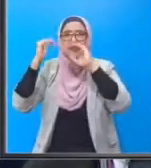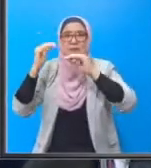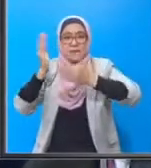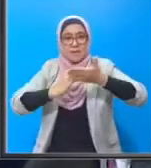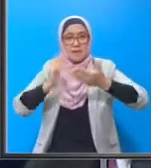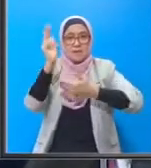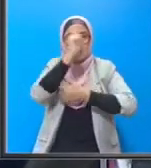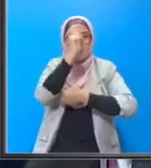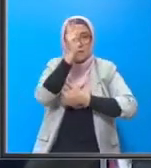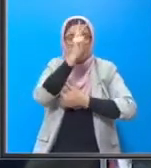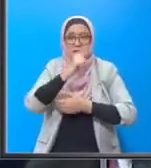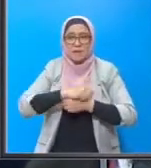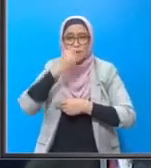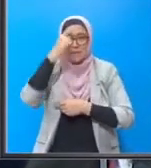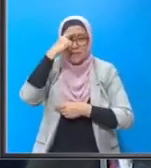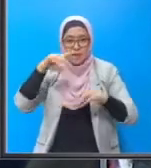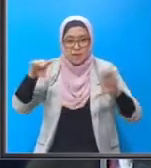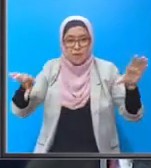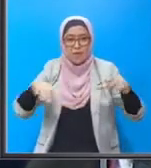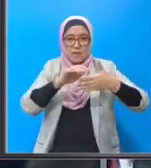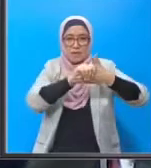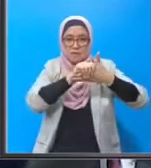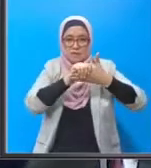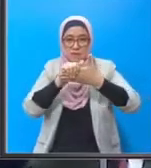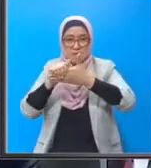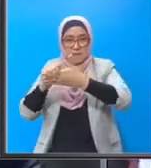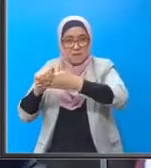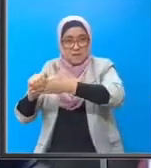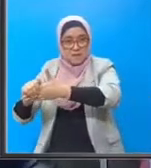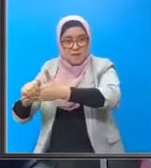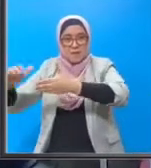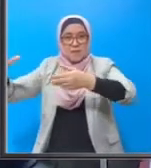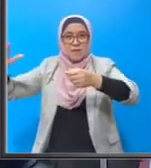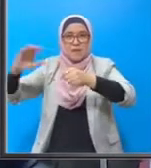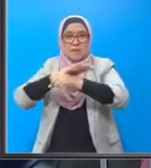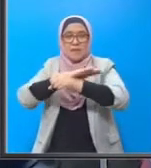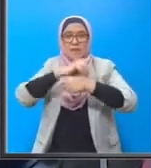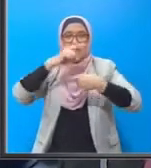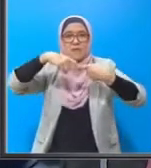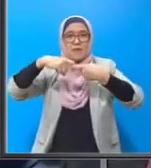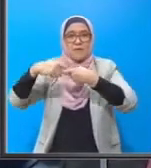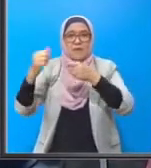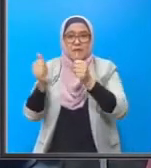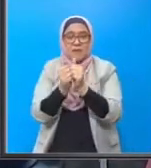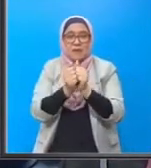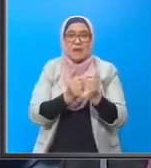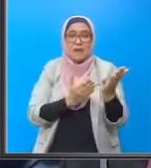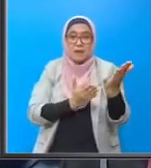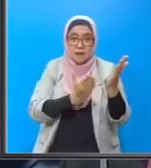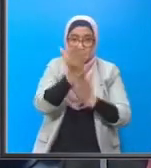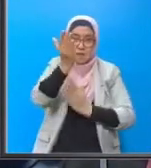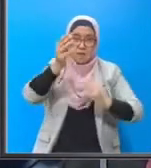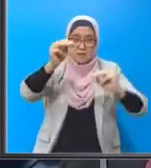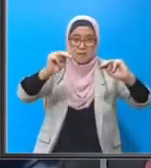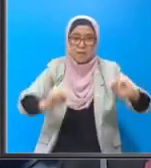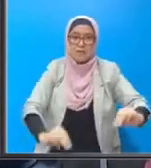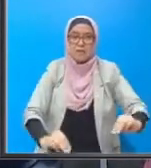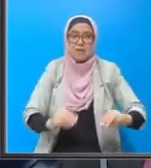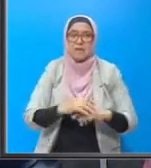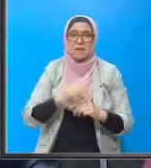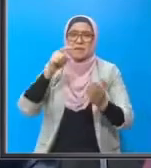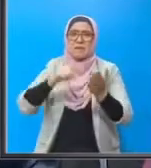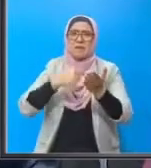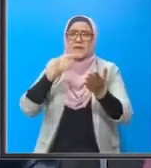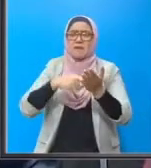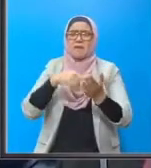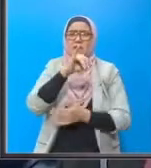PH kerajaan membuat garis panduan yang lengkap berhubung dengan hak asasi manusia kadangkala